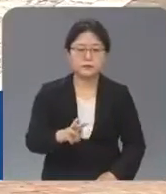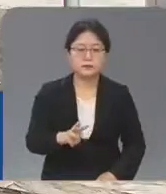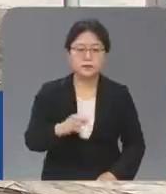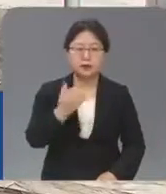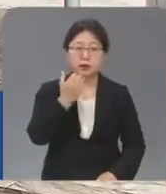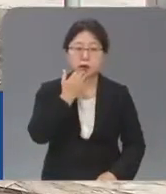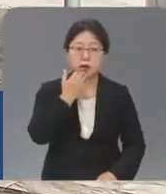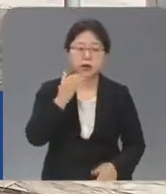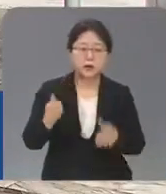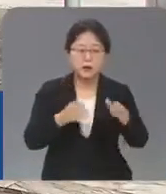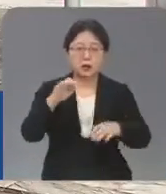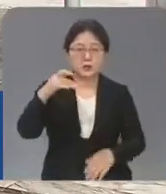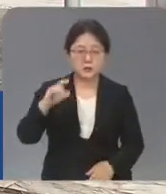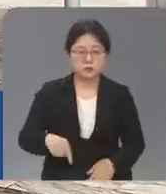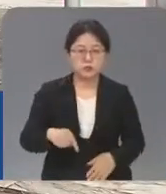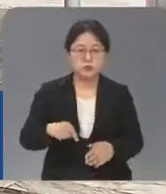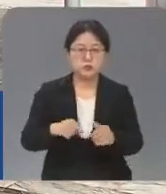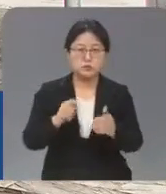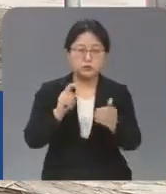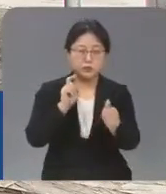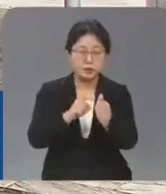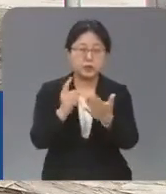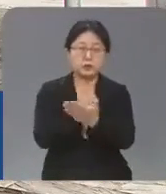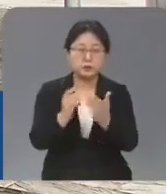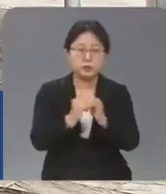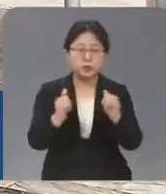있습니다. KBS 뉴스 이성각입니다.